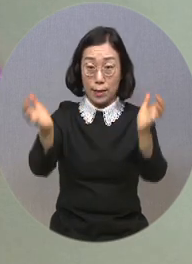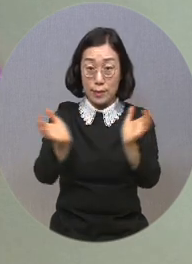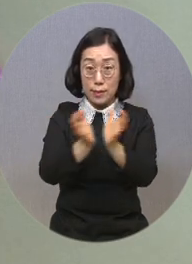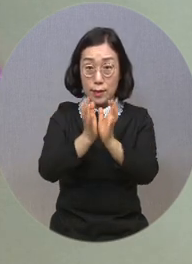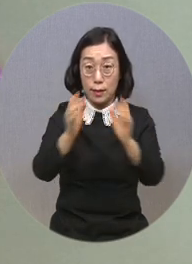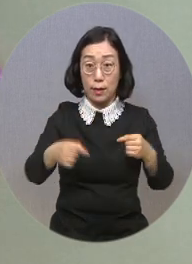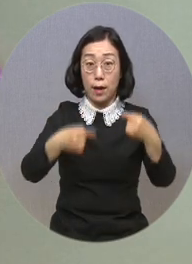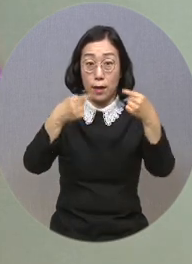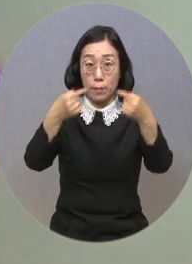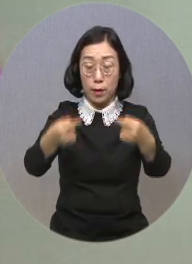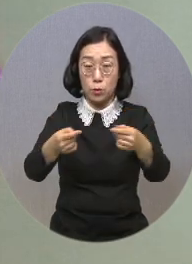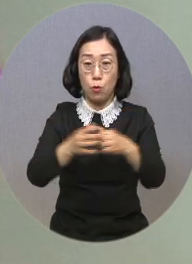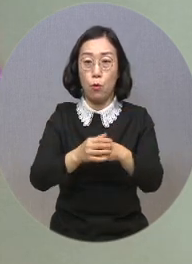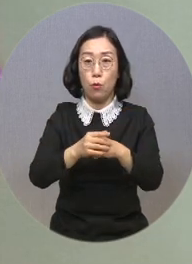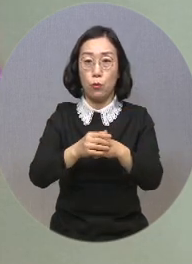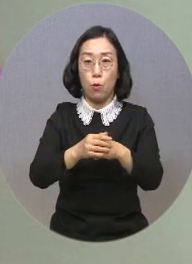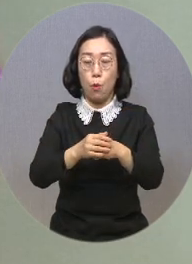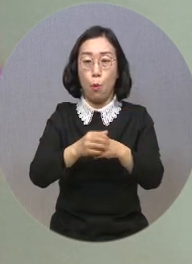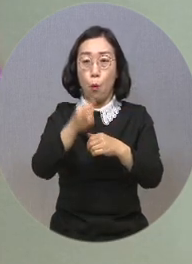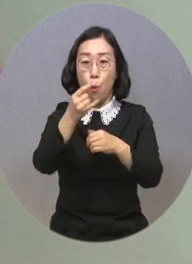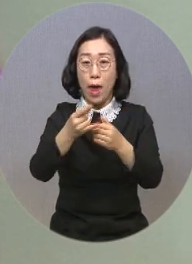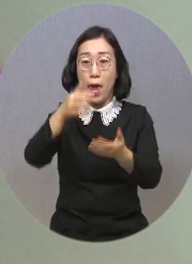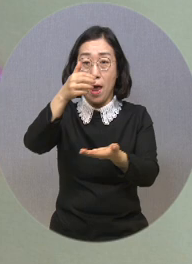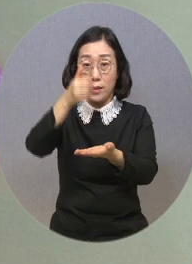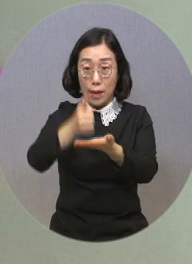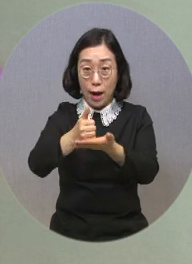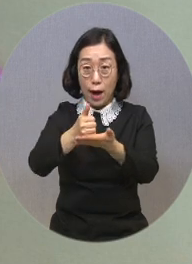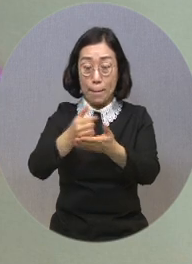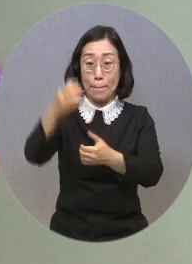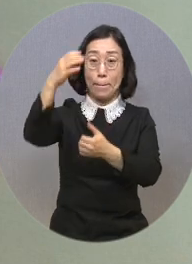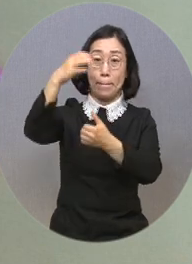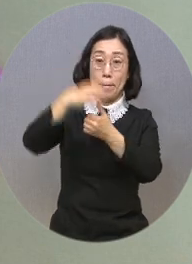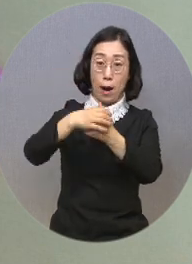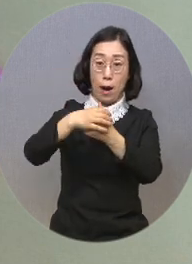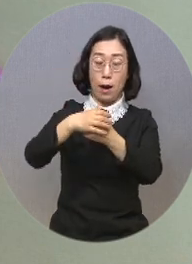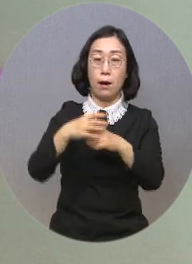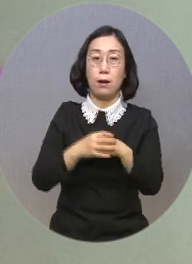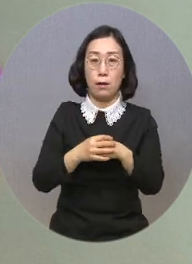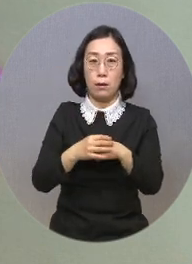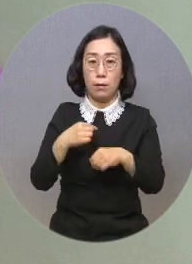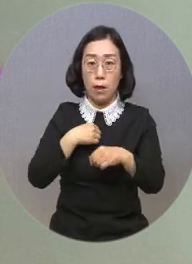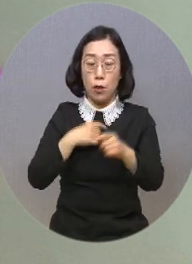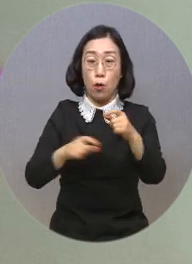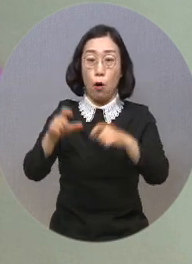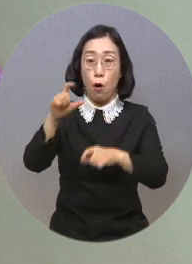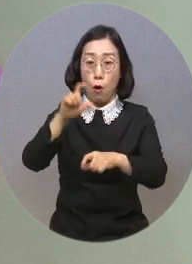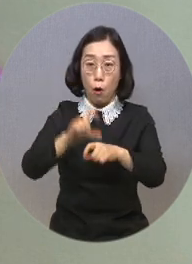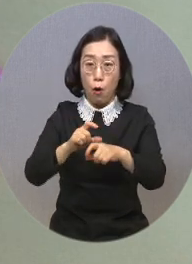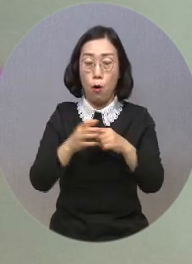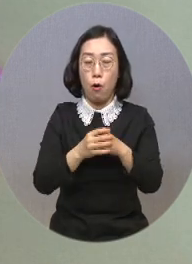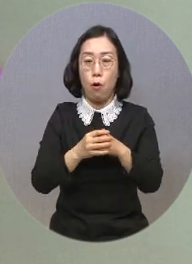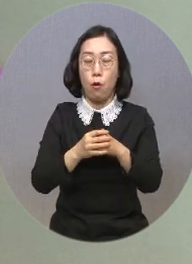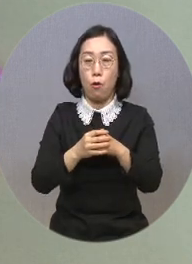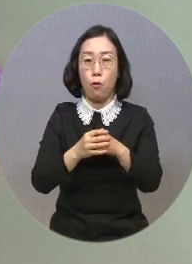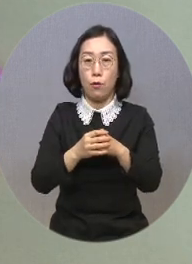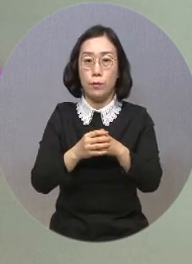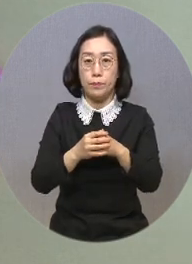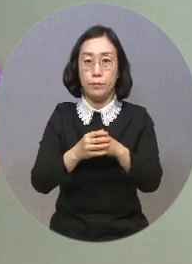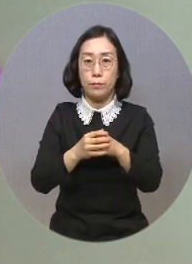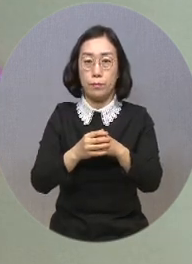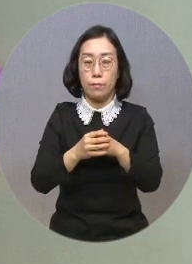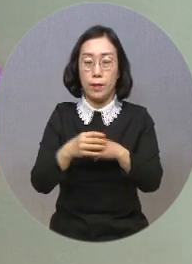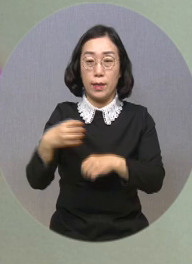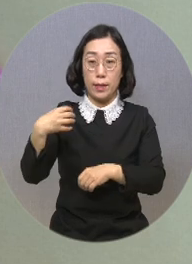협회장. 거기에 단체 회장을 하면서 그때부터 회장으로서는 좀 더 일반인과 달리